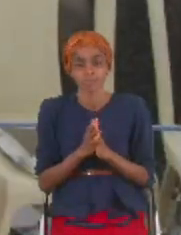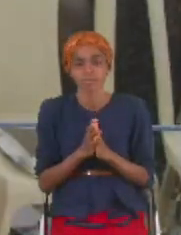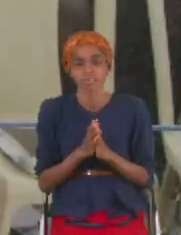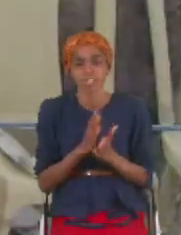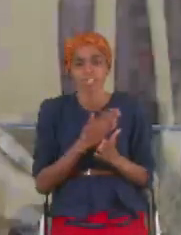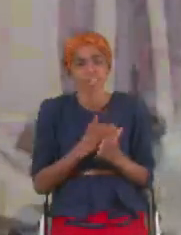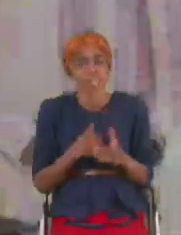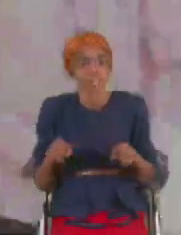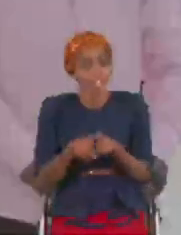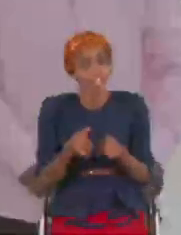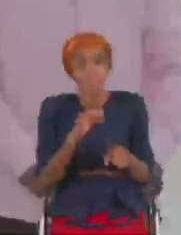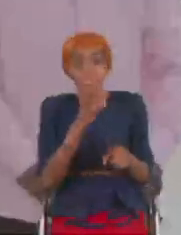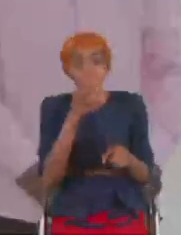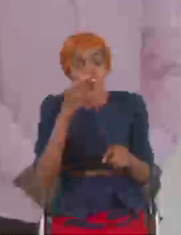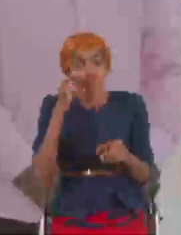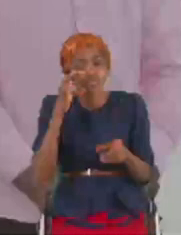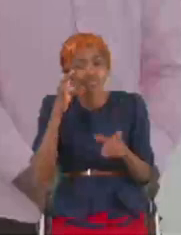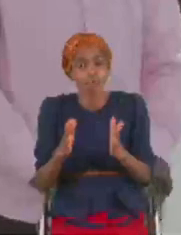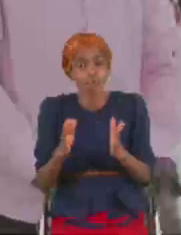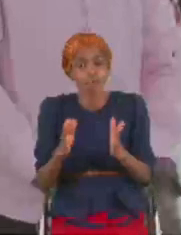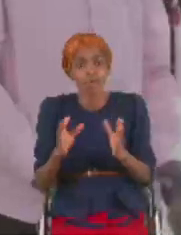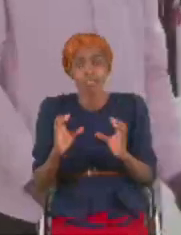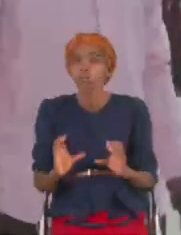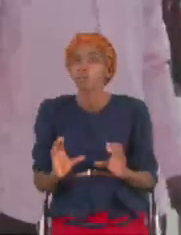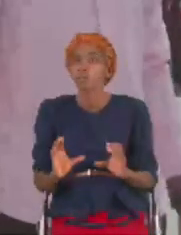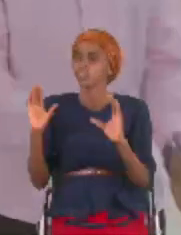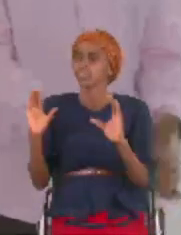comme laboureur dédié